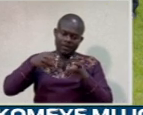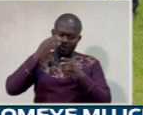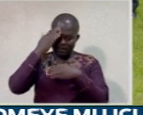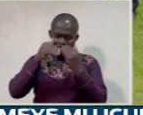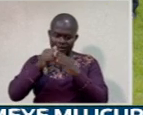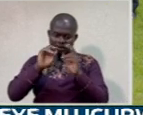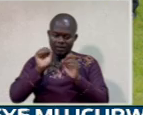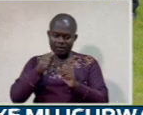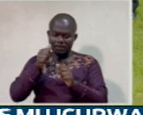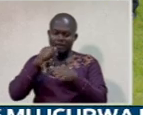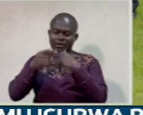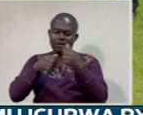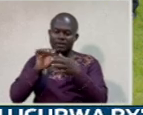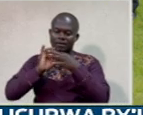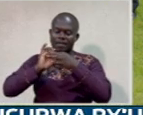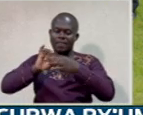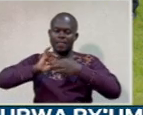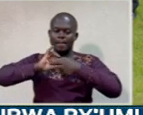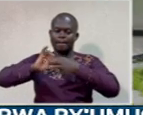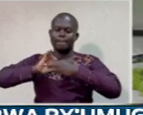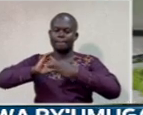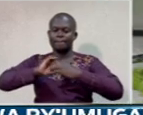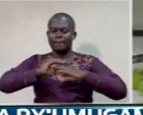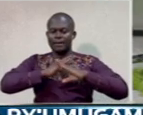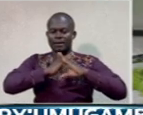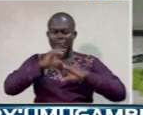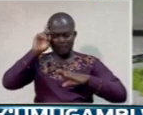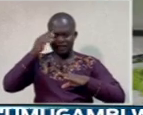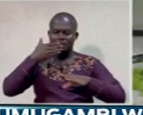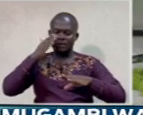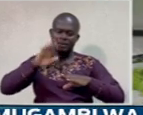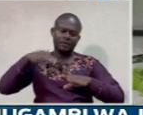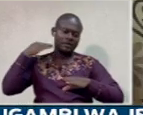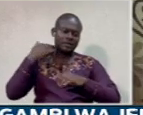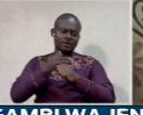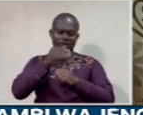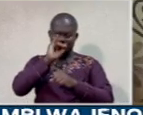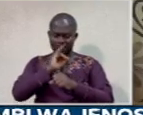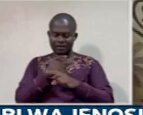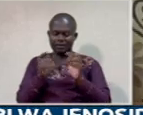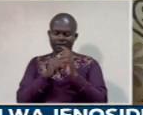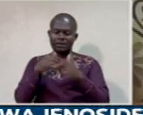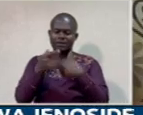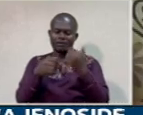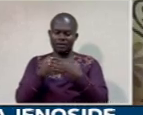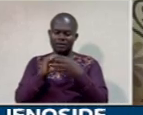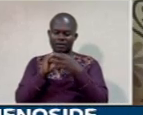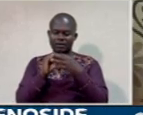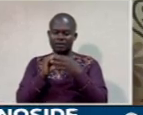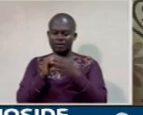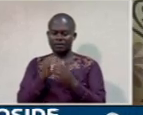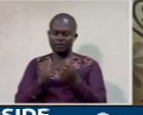ngo dukomeze dufatanye duhashye ingengabitekerezo ya Jenoside yakorewe Abatutsi dukomeza no gufata mu